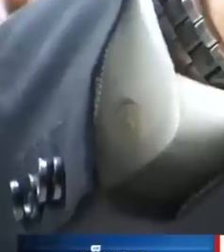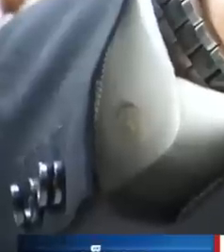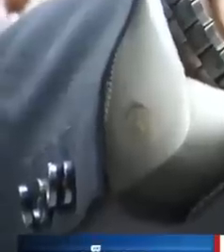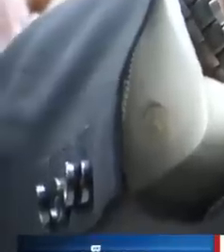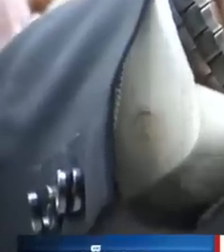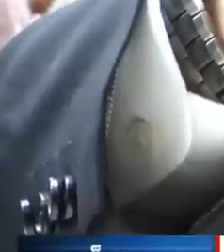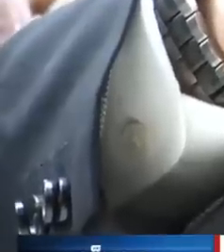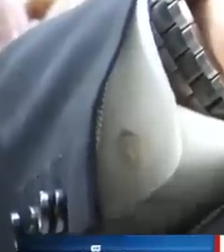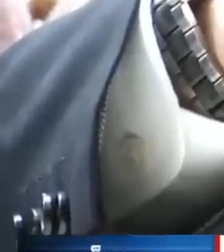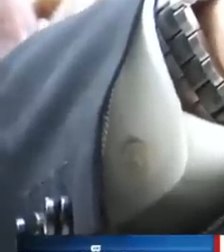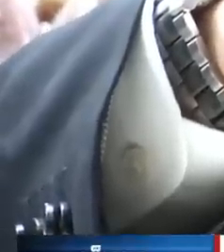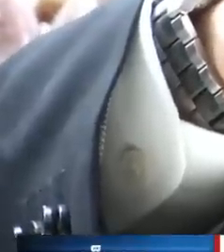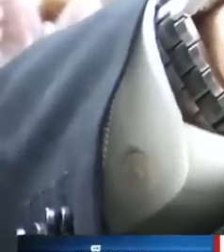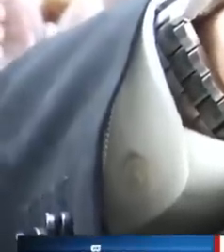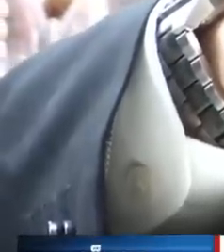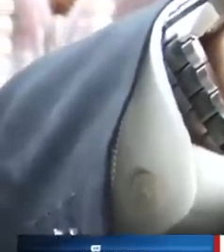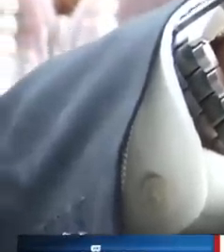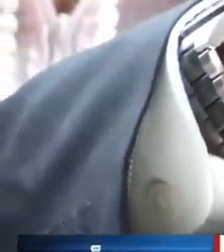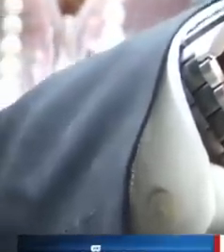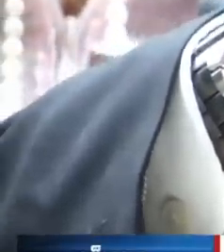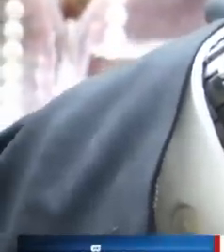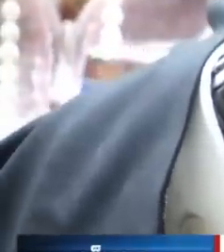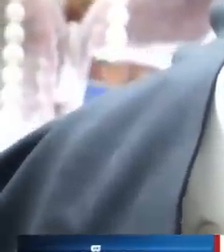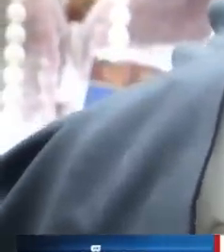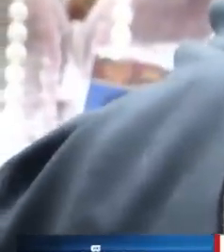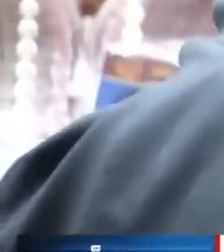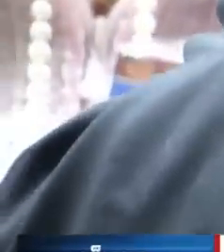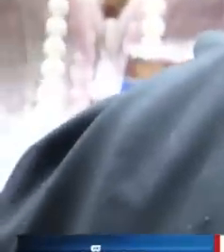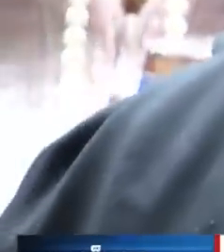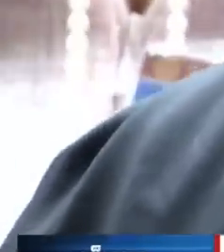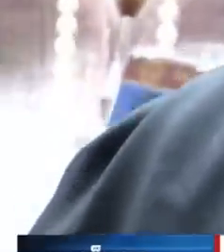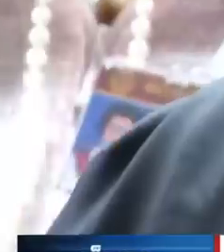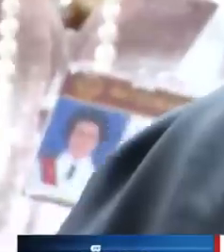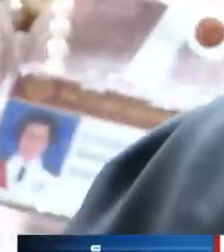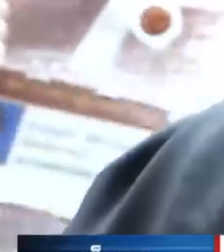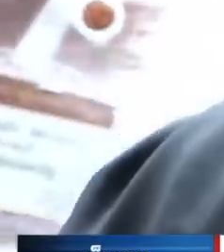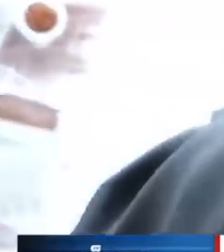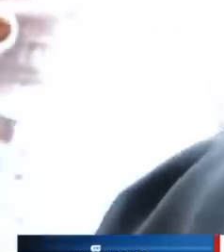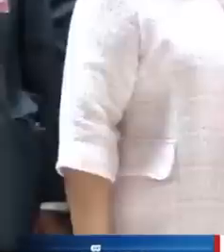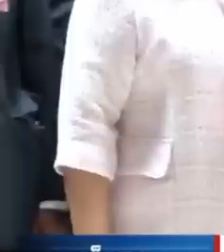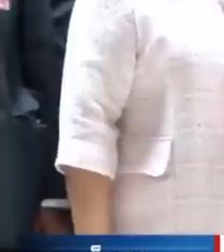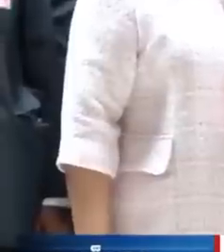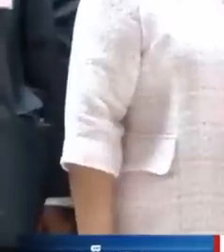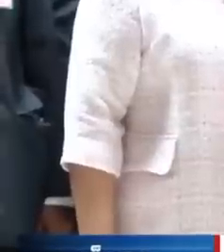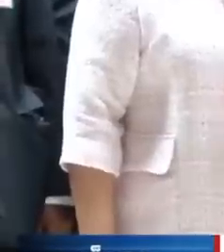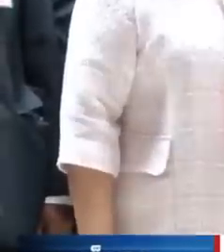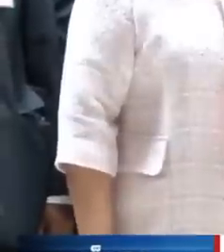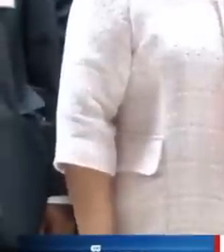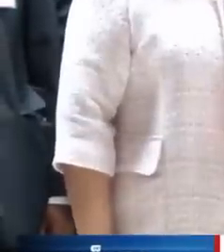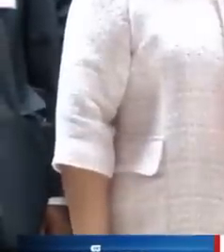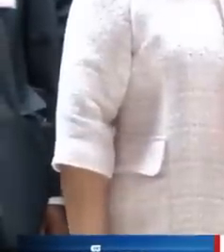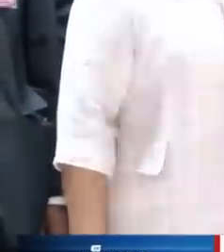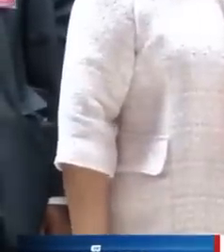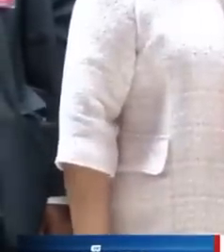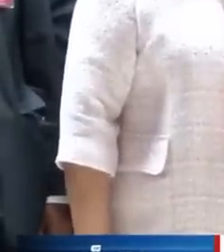แต่ปี2551ในฐานะรัฐมนตรีก็เลยมีความคุ้นเคยดีไม่ได้ตื่นเต้นอะไรนี่อันนี้บัตรส.ส.ไงเมื่อถาม